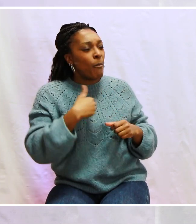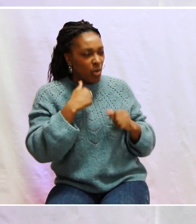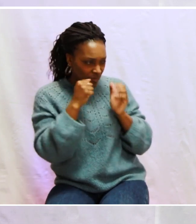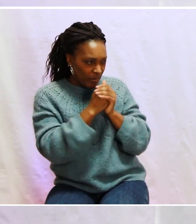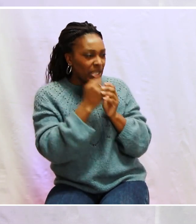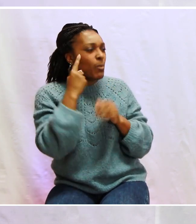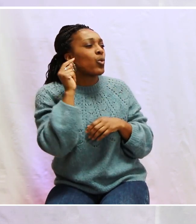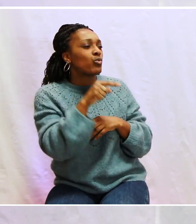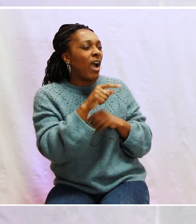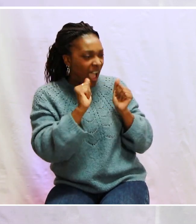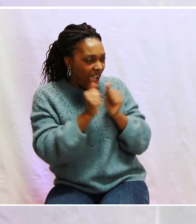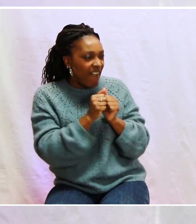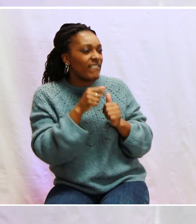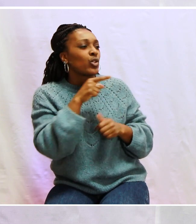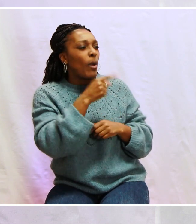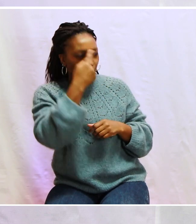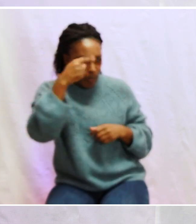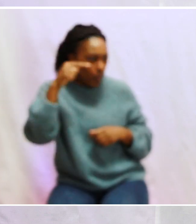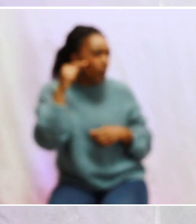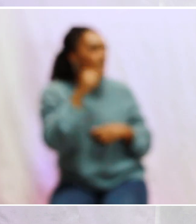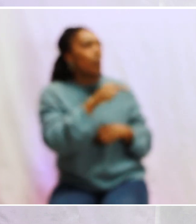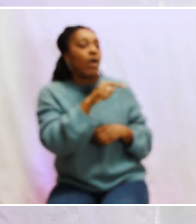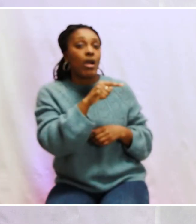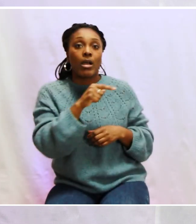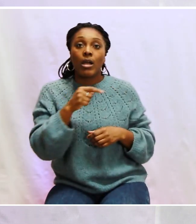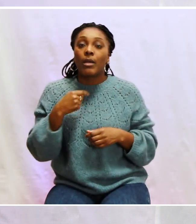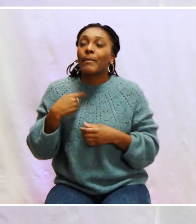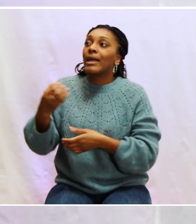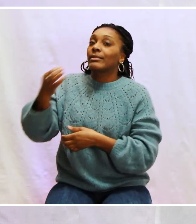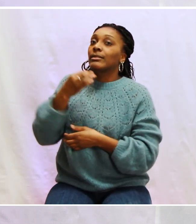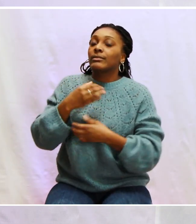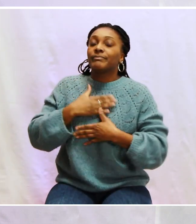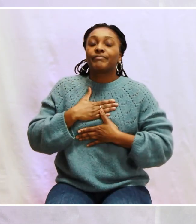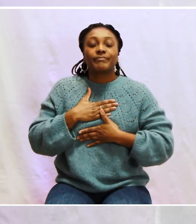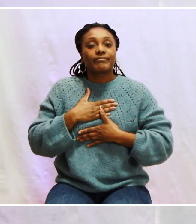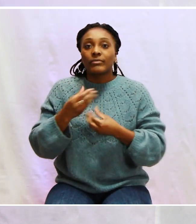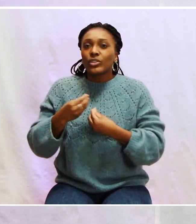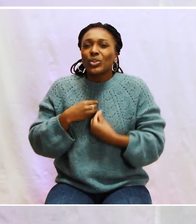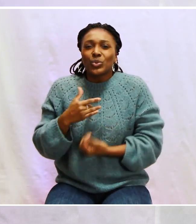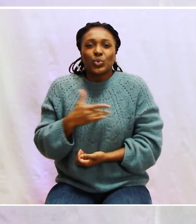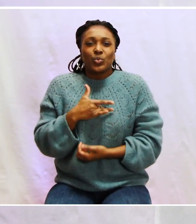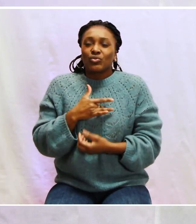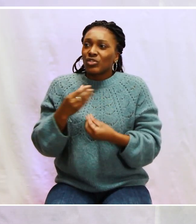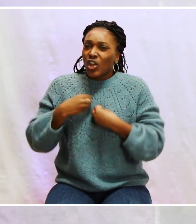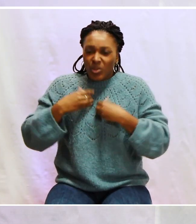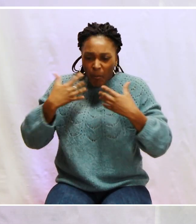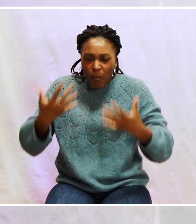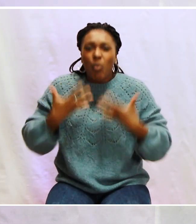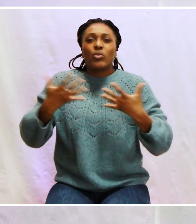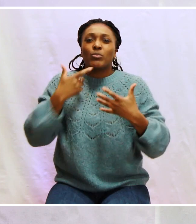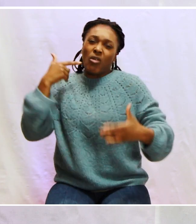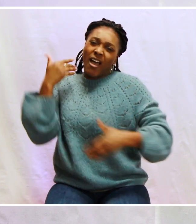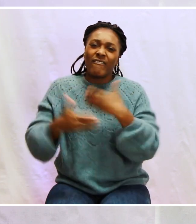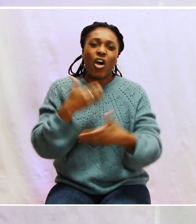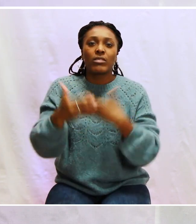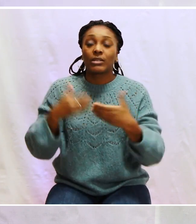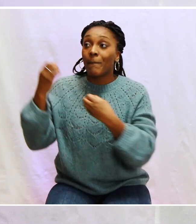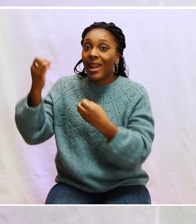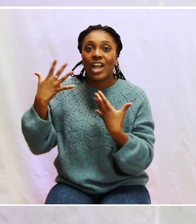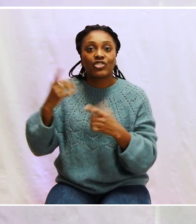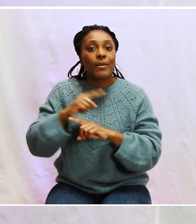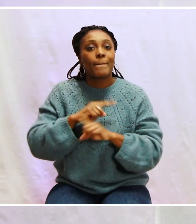avec toi. Et on va prier pour toi. Et il a fait partie, de ceux qui m'ont poussé en avant, qui m'ont pas